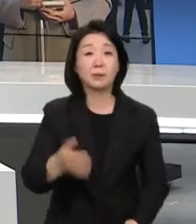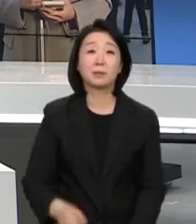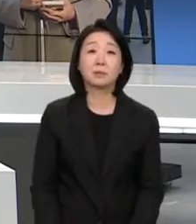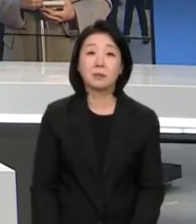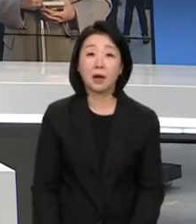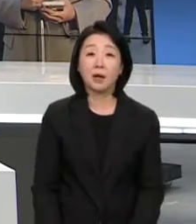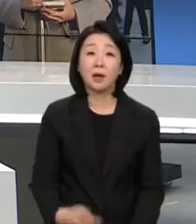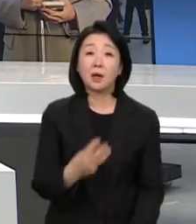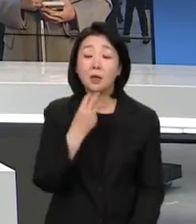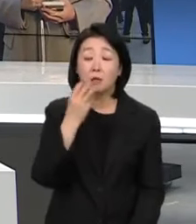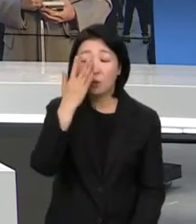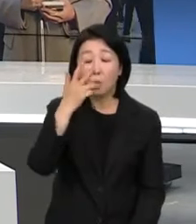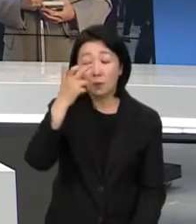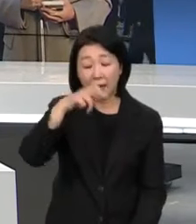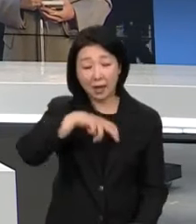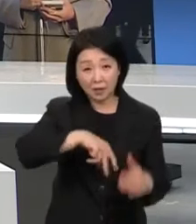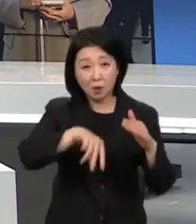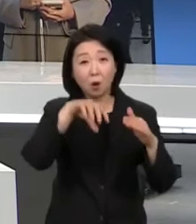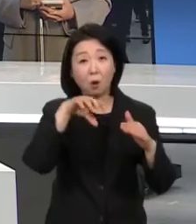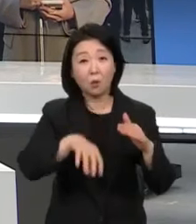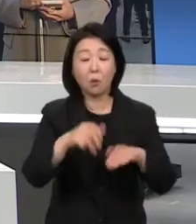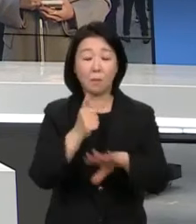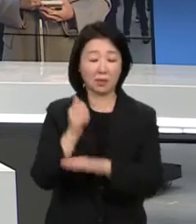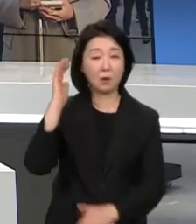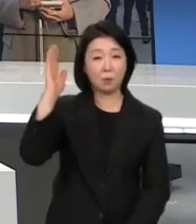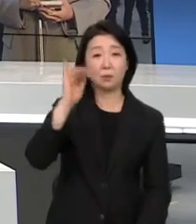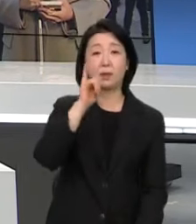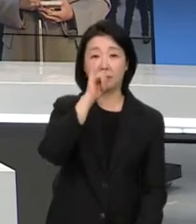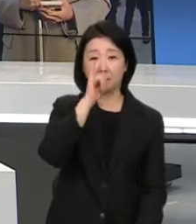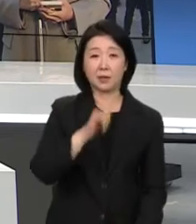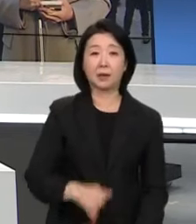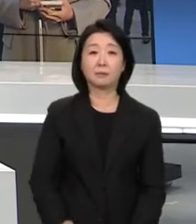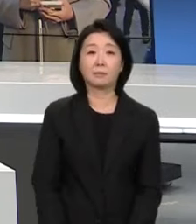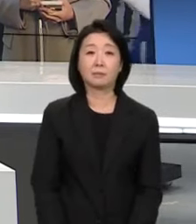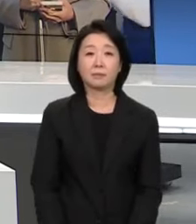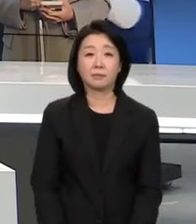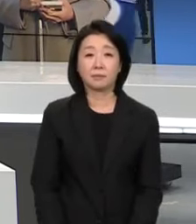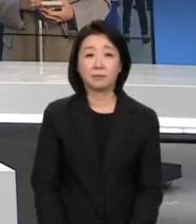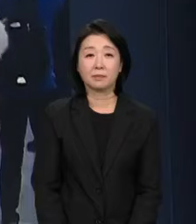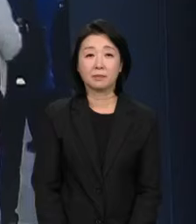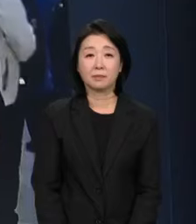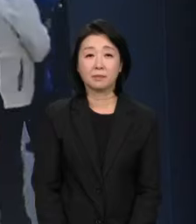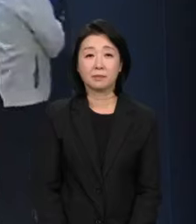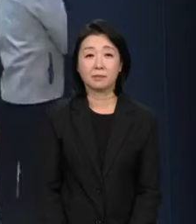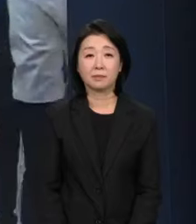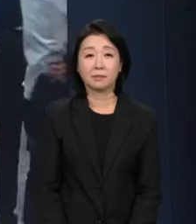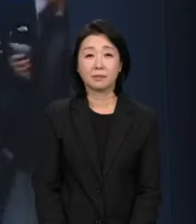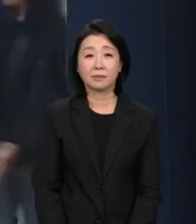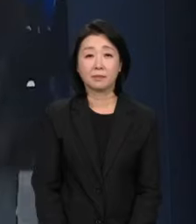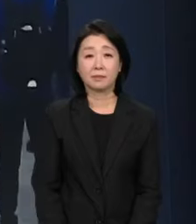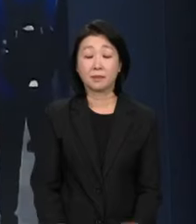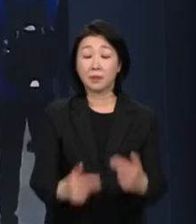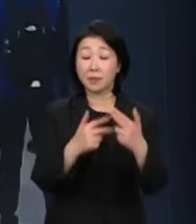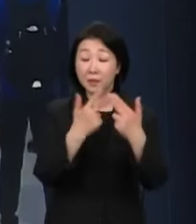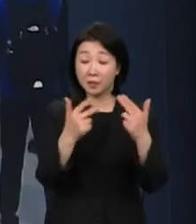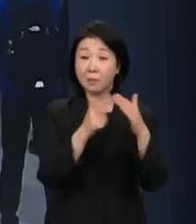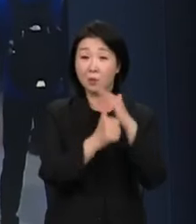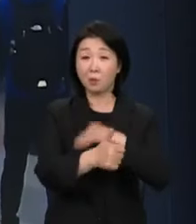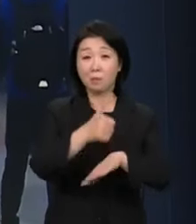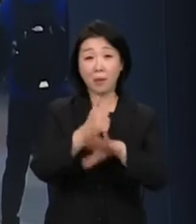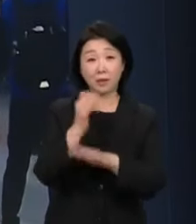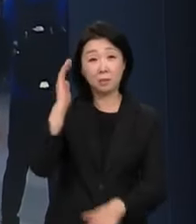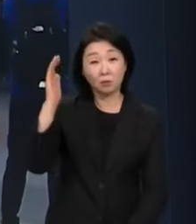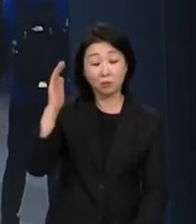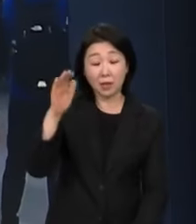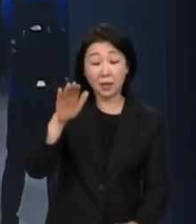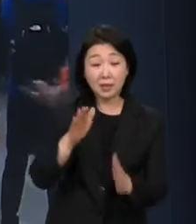서울 용산역 앞에서 마지막 공식 유세를 하는데요. 김재현 기자 불러보겠습니다. 자, 김 기자, 이재명 대표의 마지막